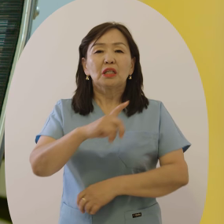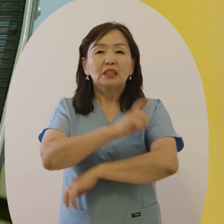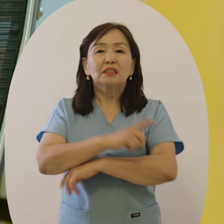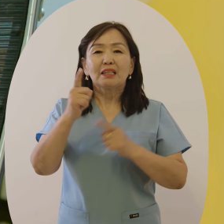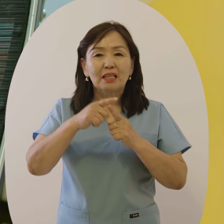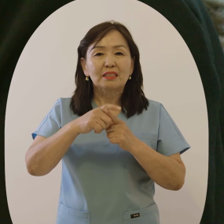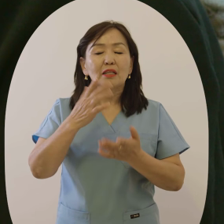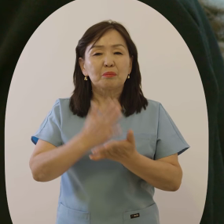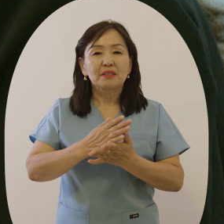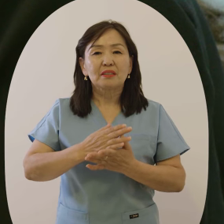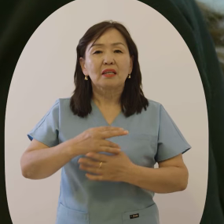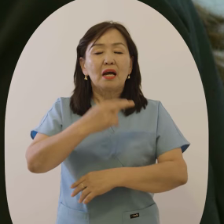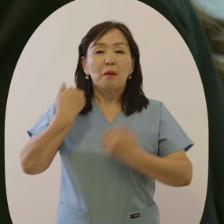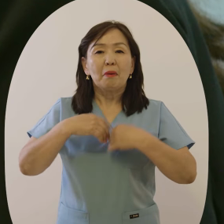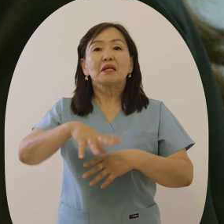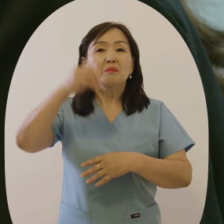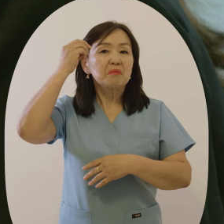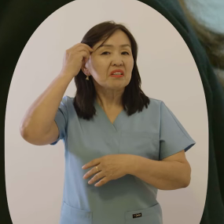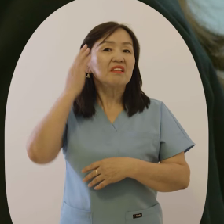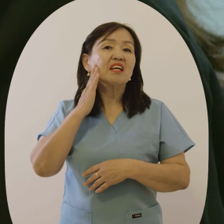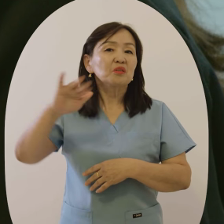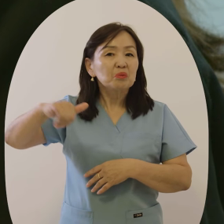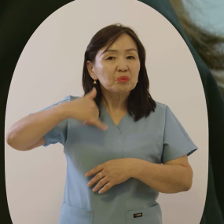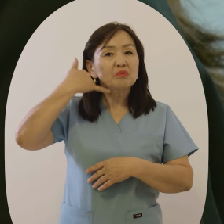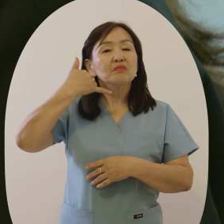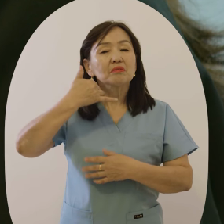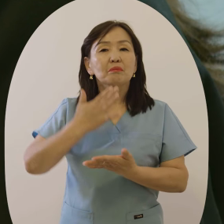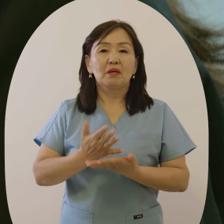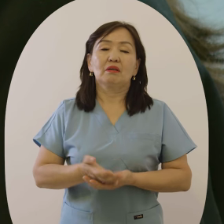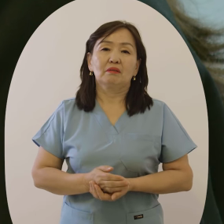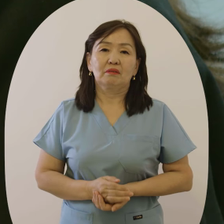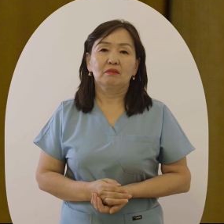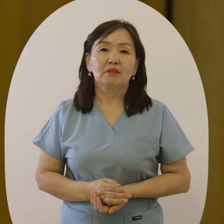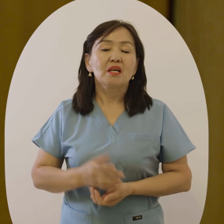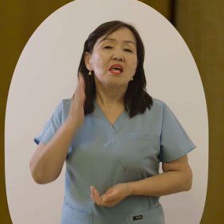Эннээс болж хичээлээ таслаад байсныг ангийн багш маань мэдээд ээж рүү ярьсан байсан.